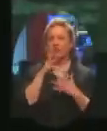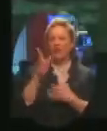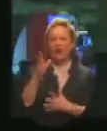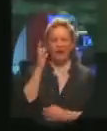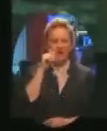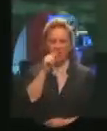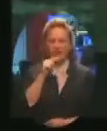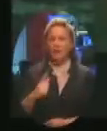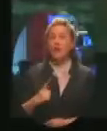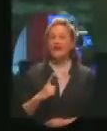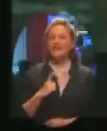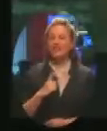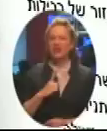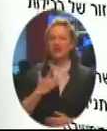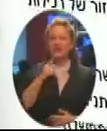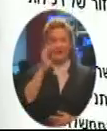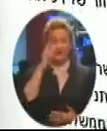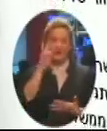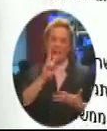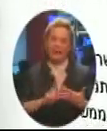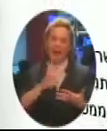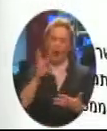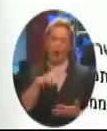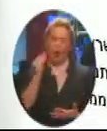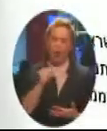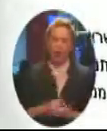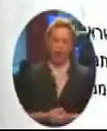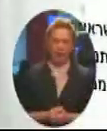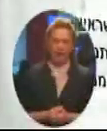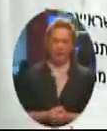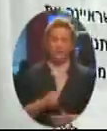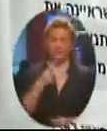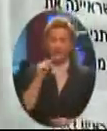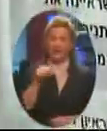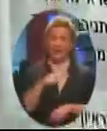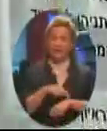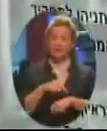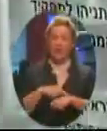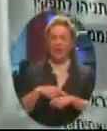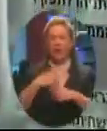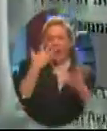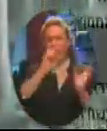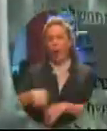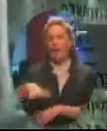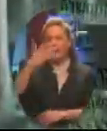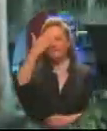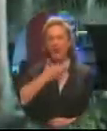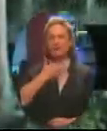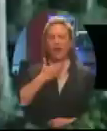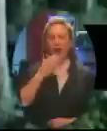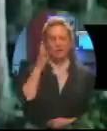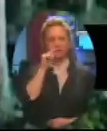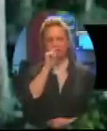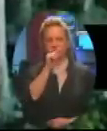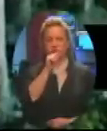אישי והוקראה במלואה בשידור. הגיע הזמן להסיר את המסכה מעל פניה של אילנה דיין, שהוכיחה